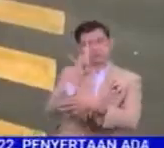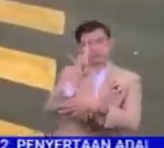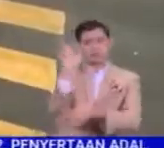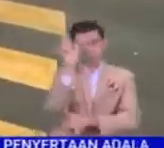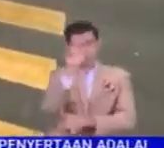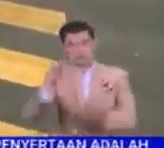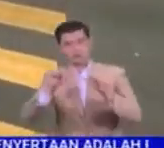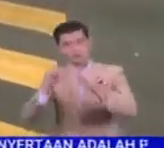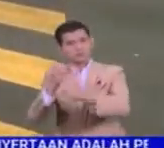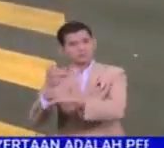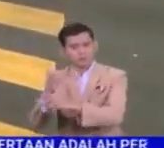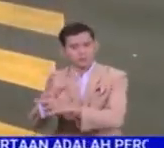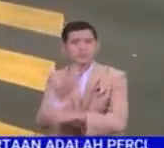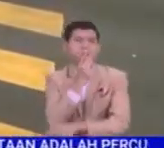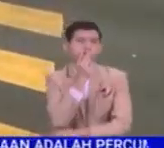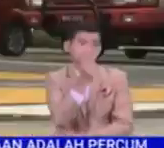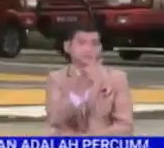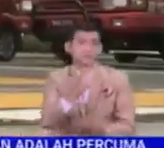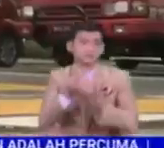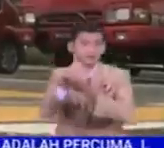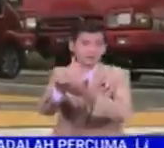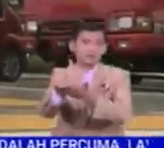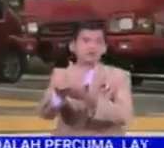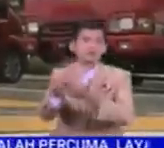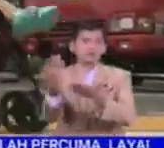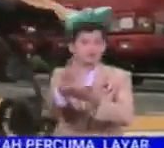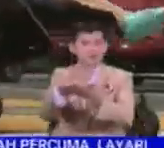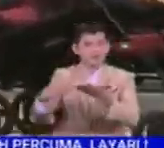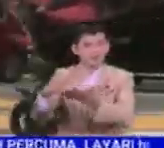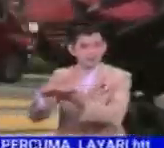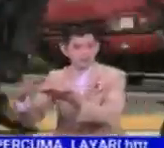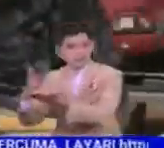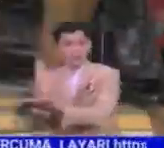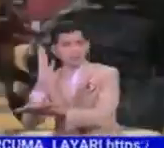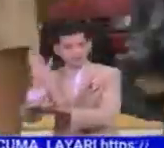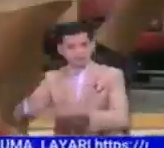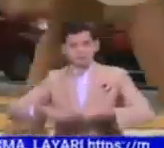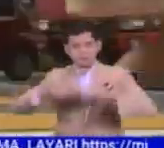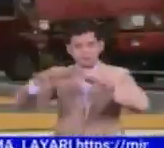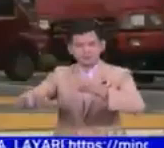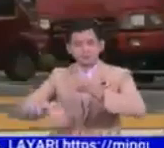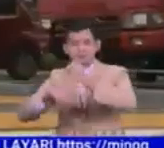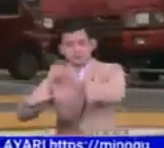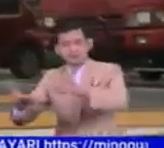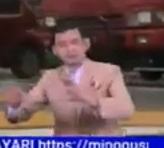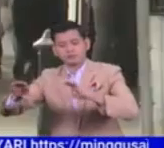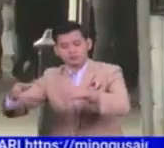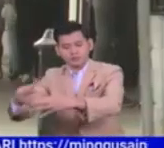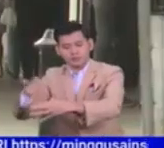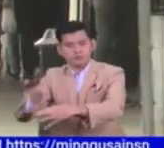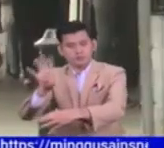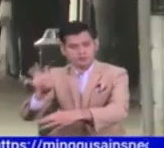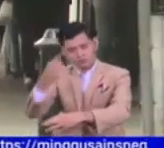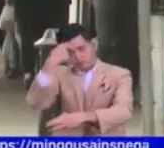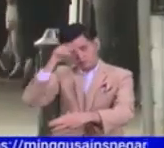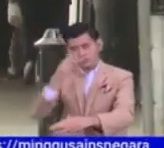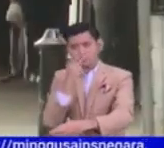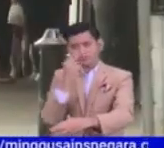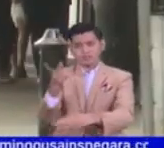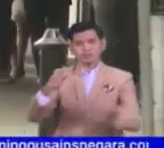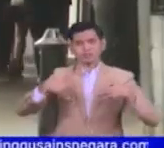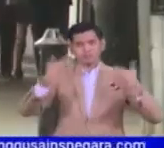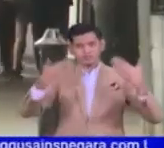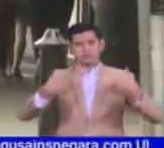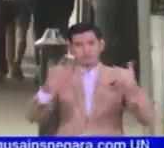Kerajaan kekal komited untuk memastikan bantuan yang diperuntukkan sampai kepada golongan sasaran bagi menjamin kesejahteraan keluarga